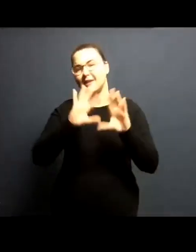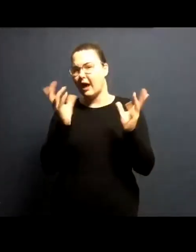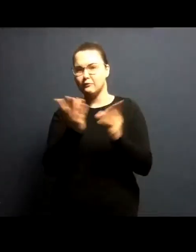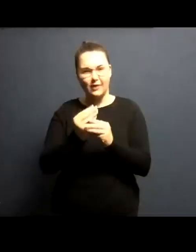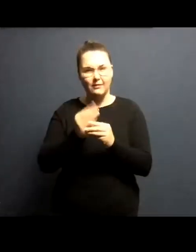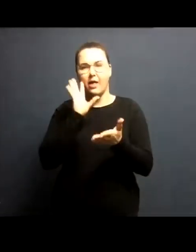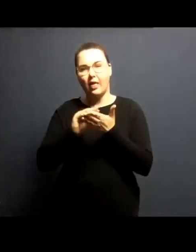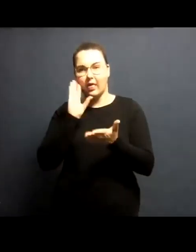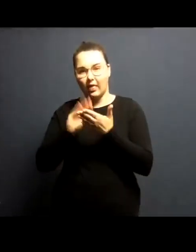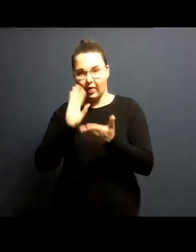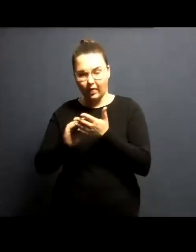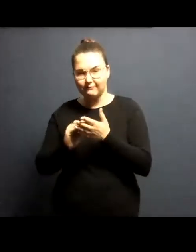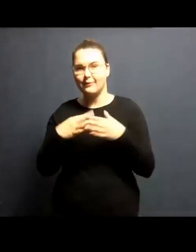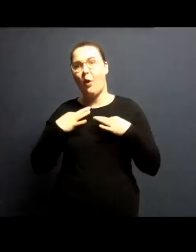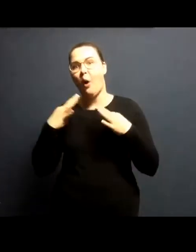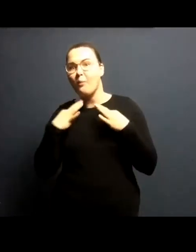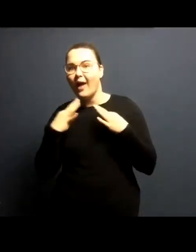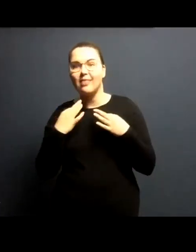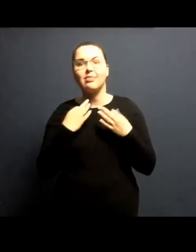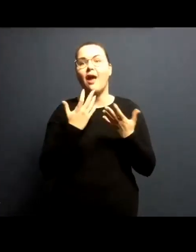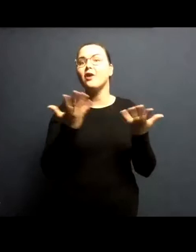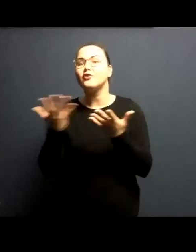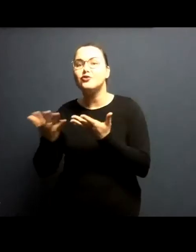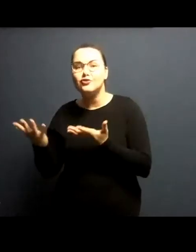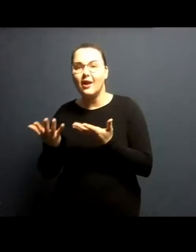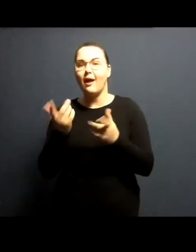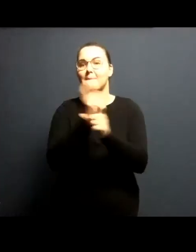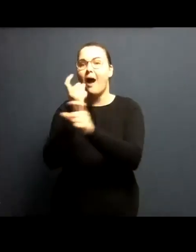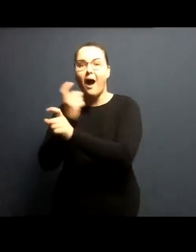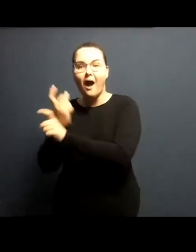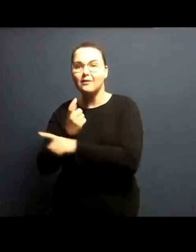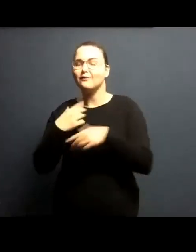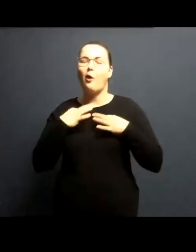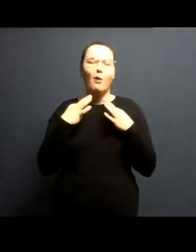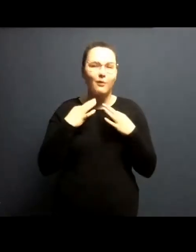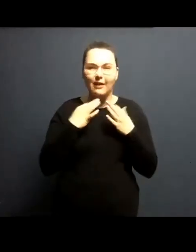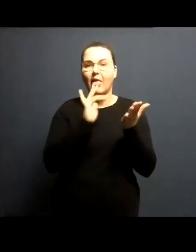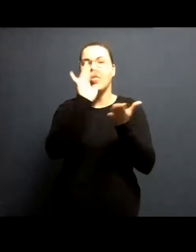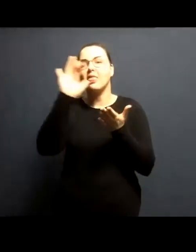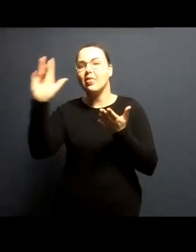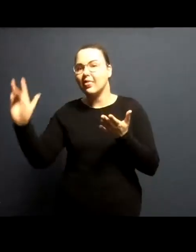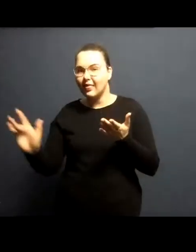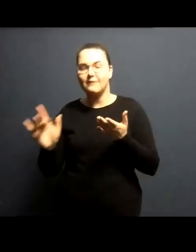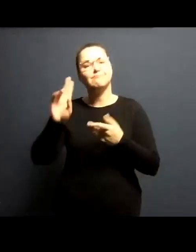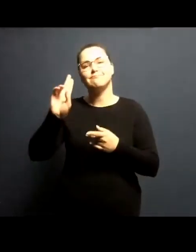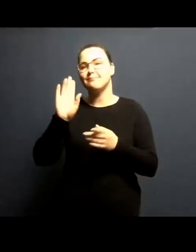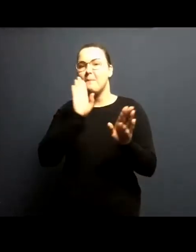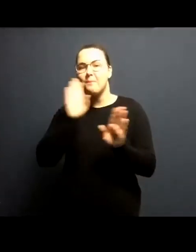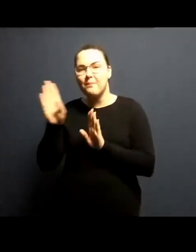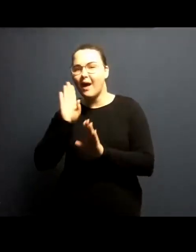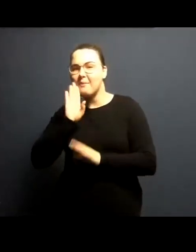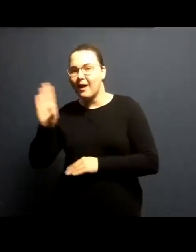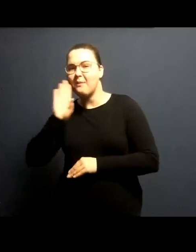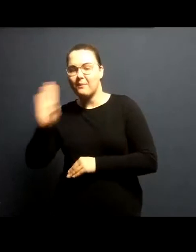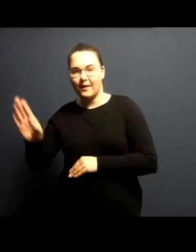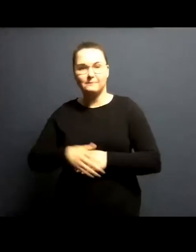niezależnie od szerokości geograficznej, niezależnie od norm danego społeczeństwa, kultury, czyli